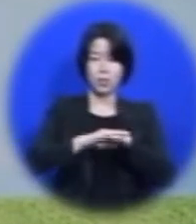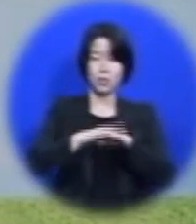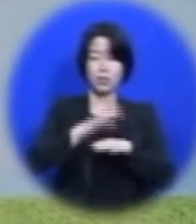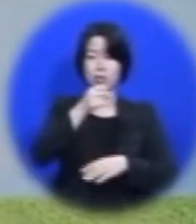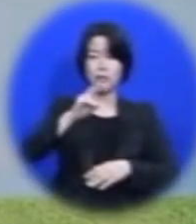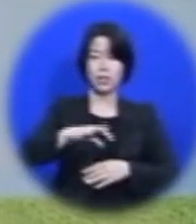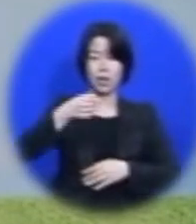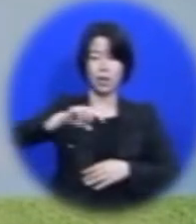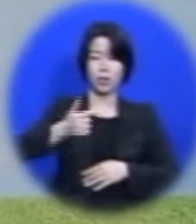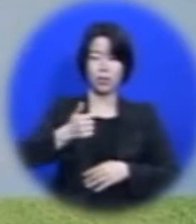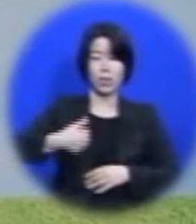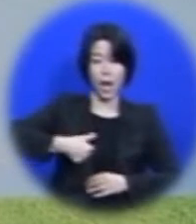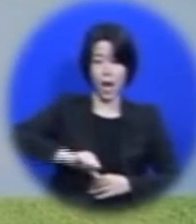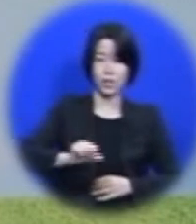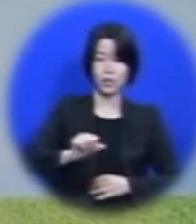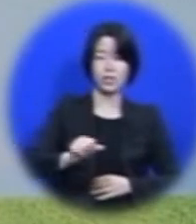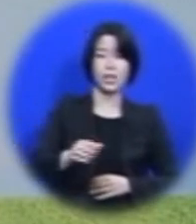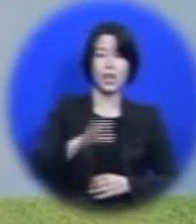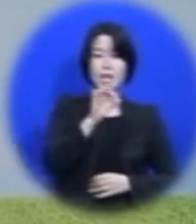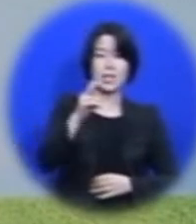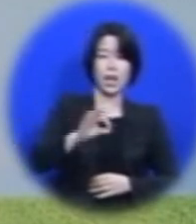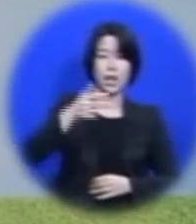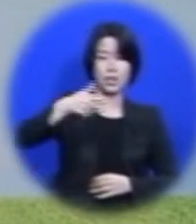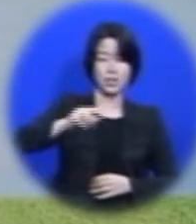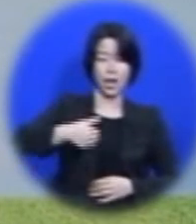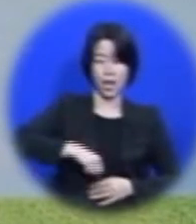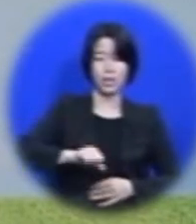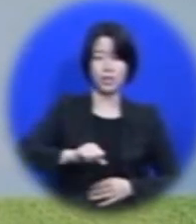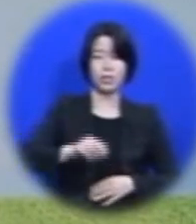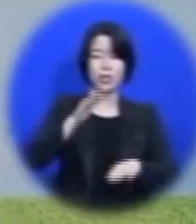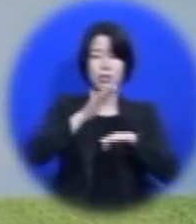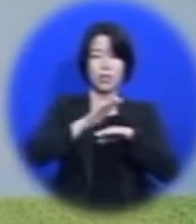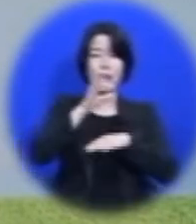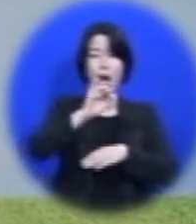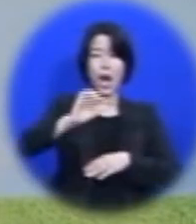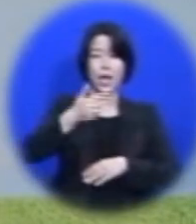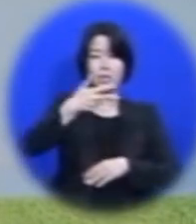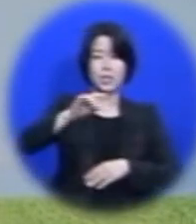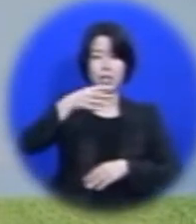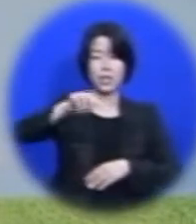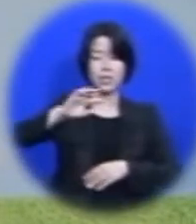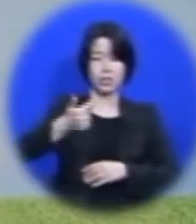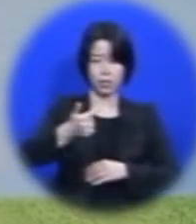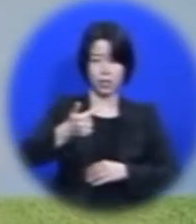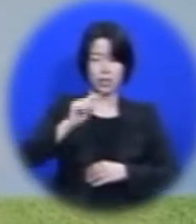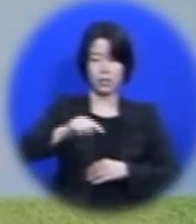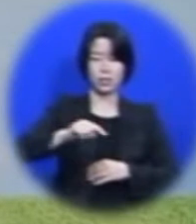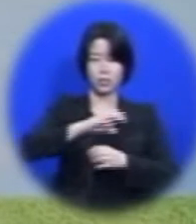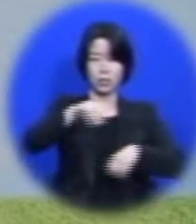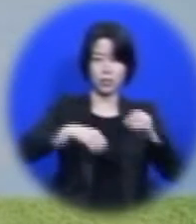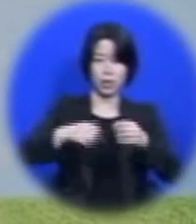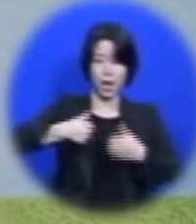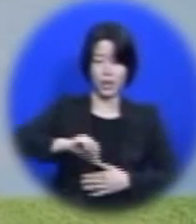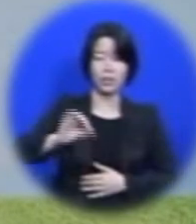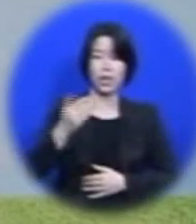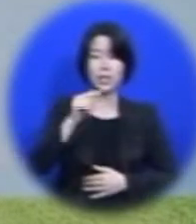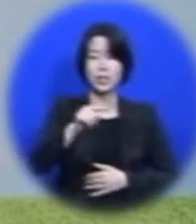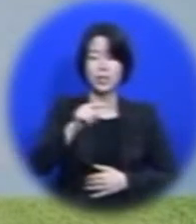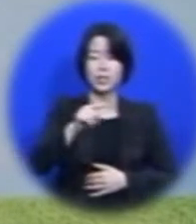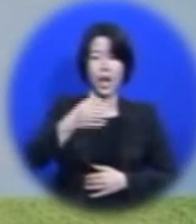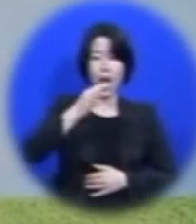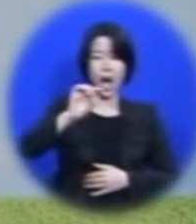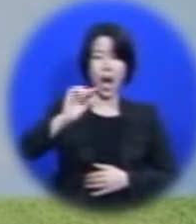아들 안재선 양자지요. 두 아들 죽이고 오히려 양자가 된 그분. 그분의 아들이